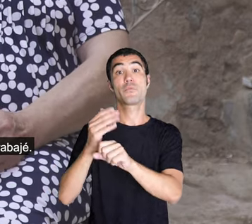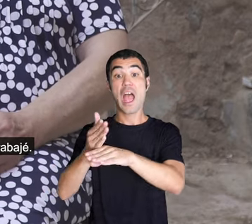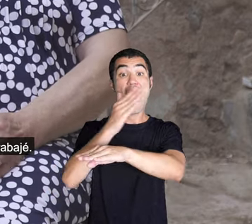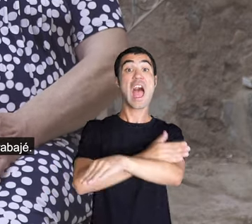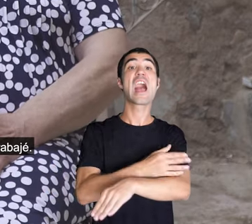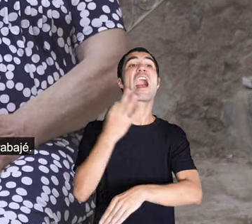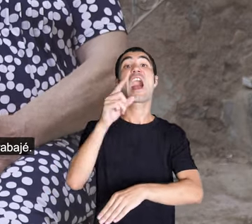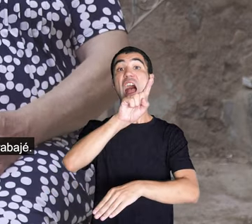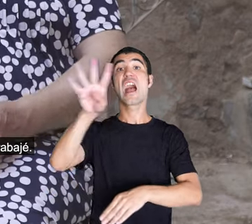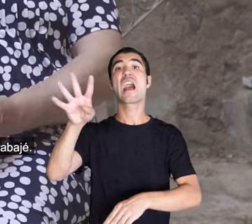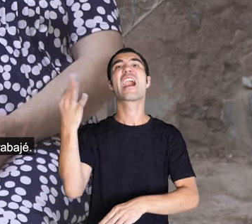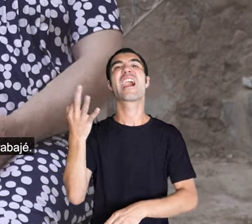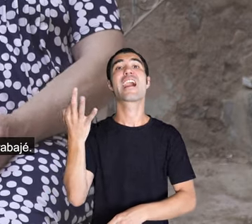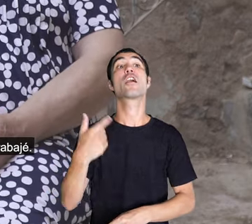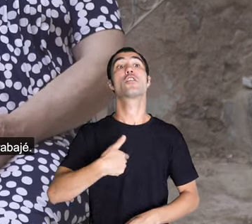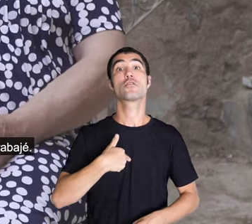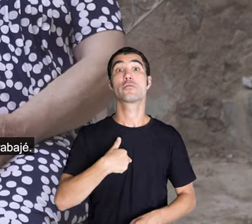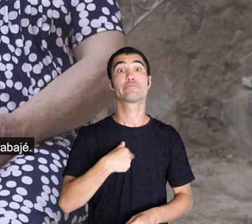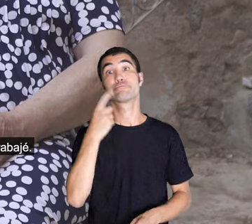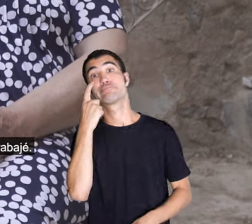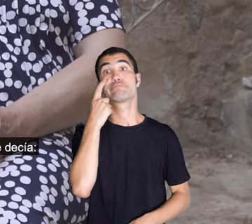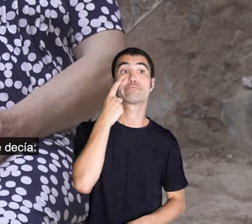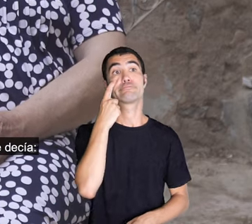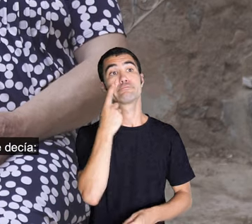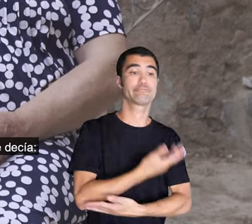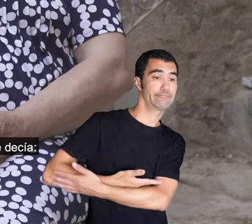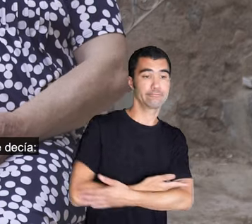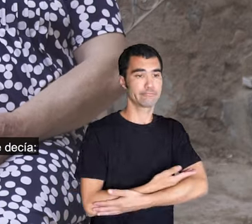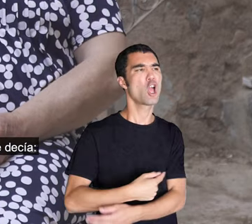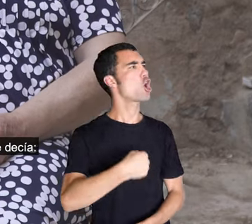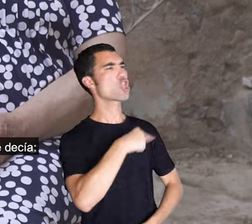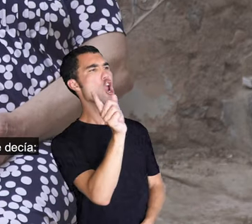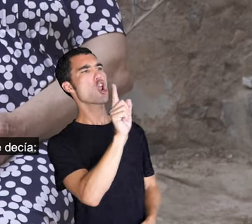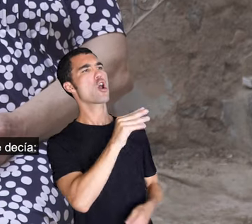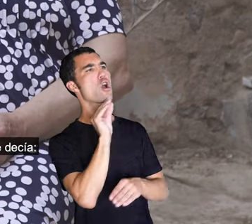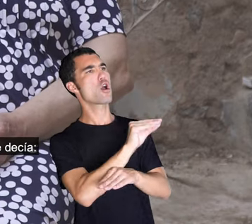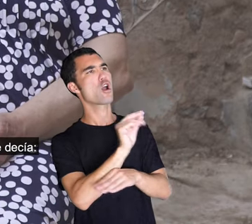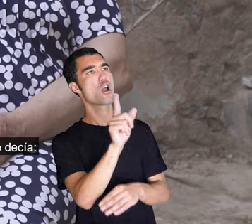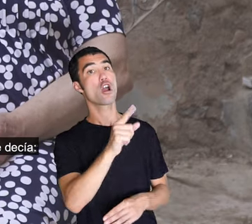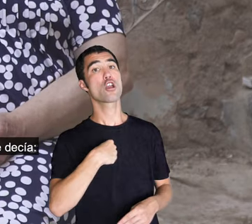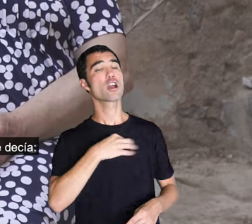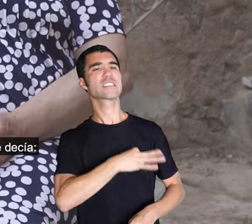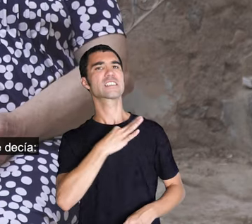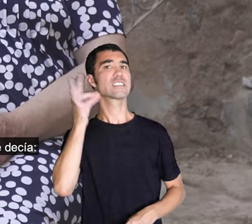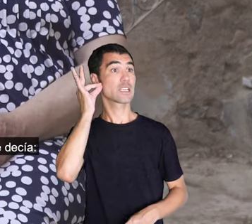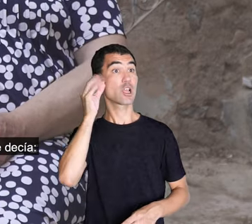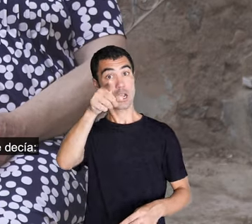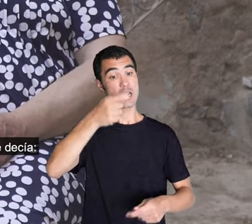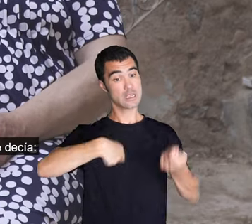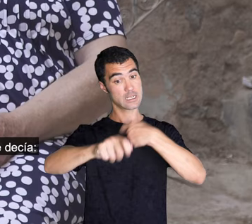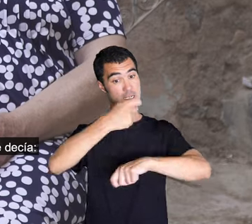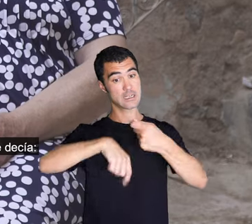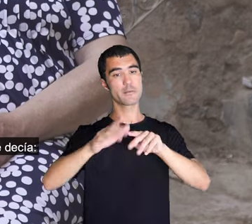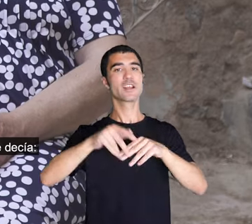14 anys, jo vaig fer feina... A guardar ninets... No, jo no guardava ninets, però anava a una senyora que tenia una tenda de